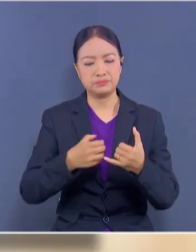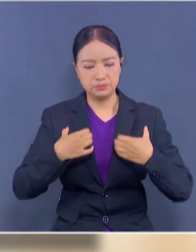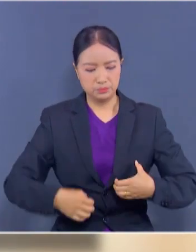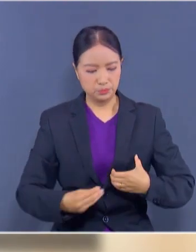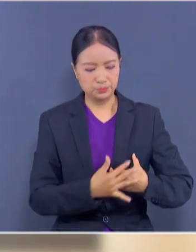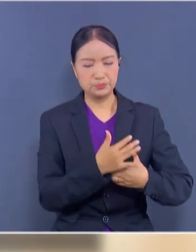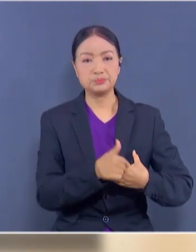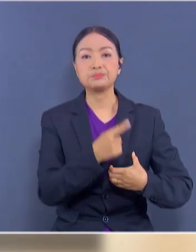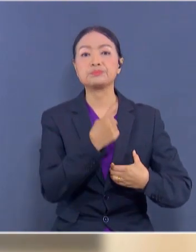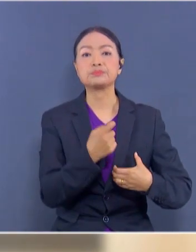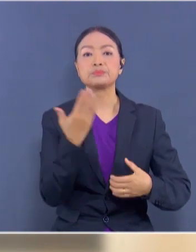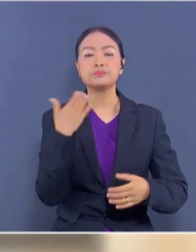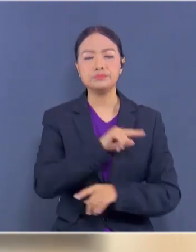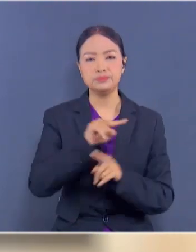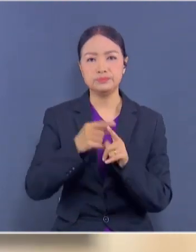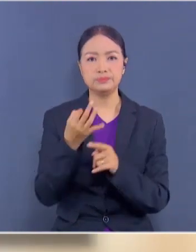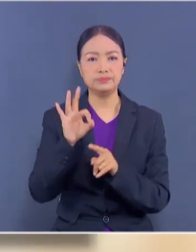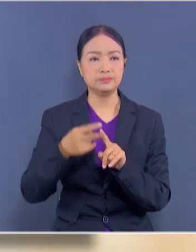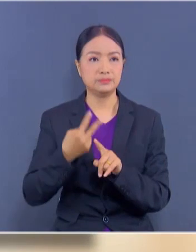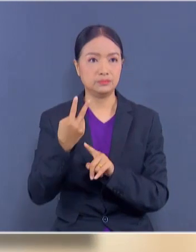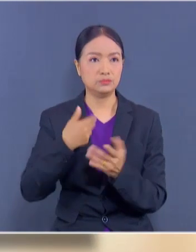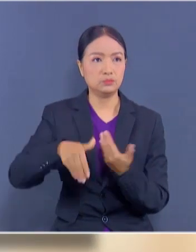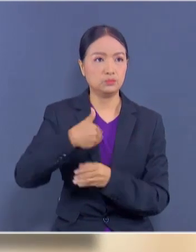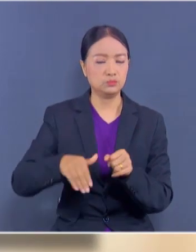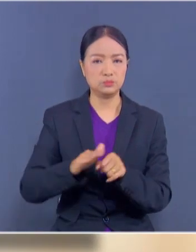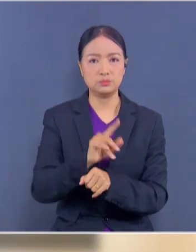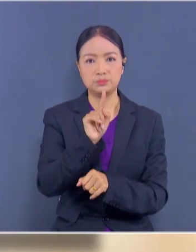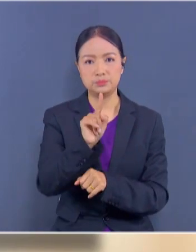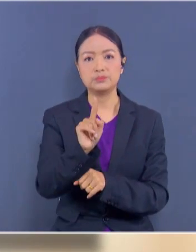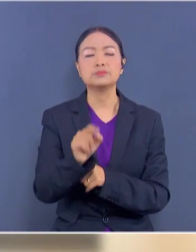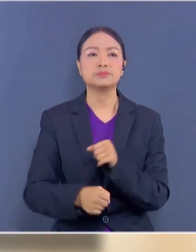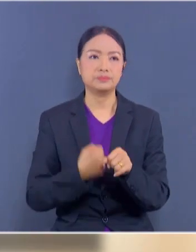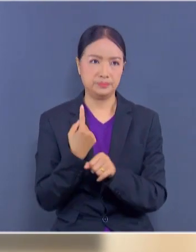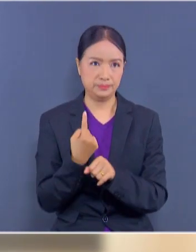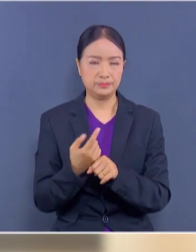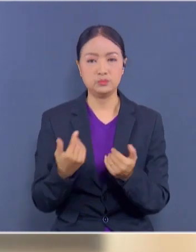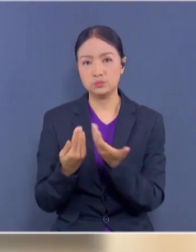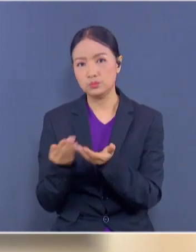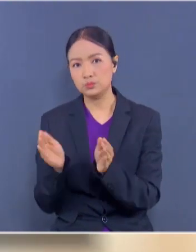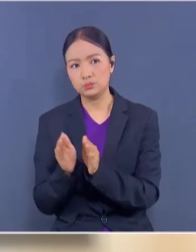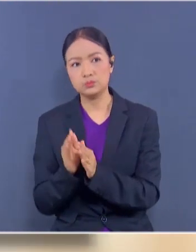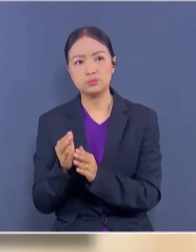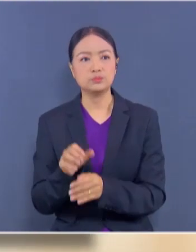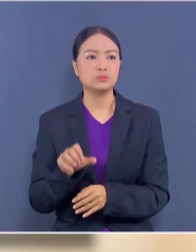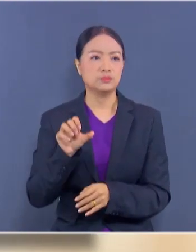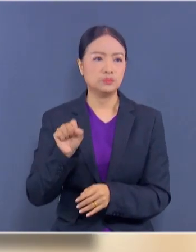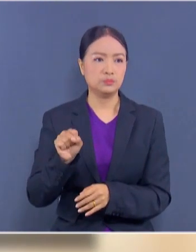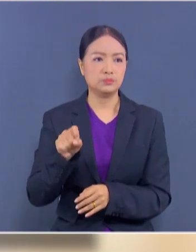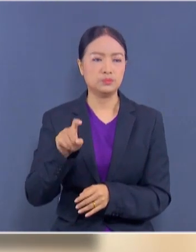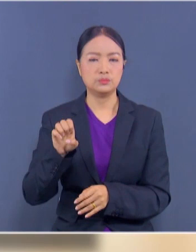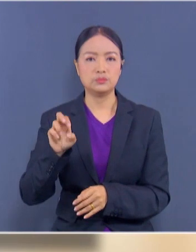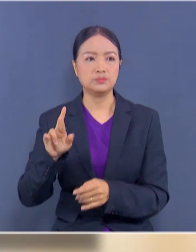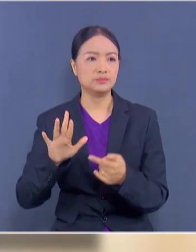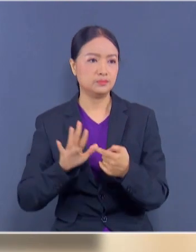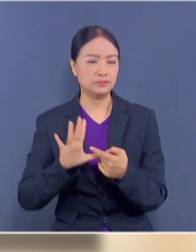อดซึ่งเมื่อวานนี้19กุมภาพันธ์ก็ครบรอบ1ปีที่อาต้อยได้จากไปโดยทางครอบครัวสิรฉายาได้จัดพิธีทำบุ